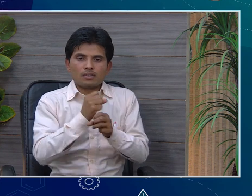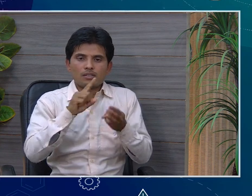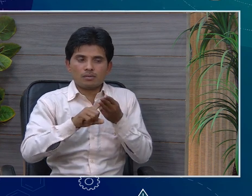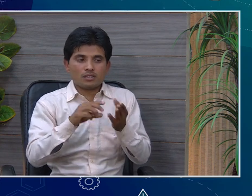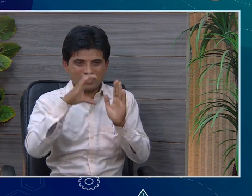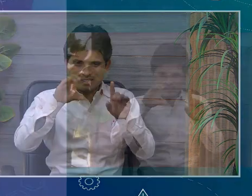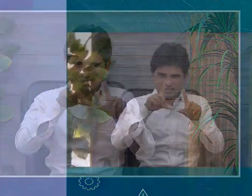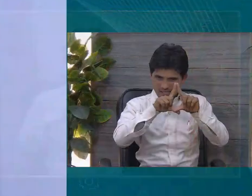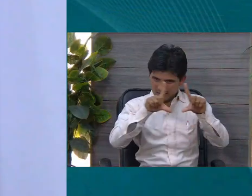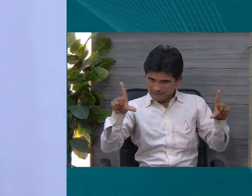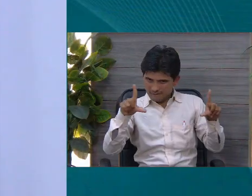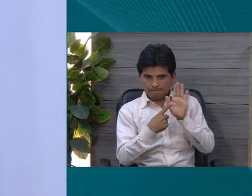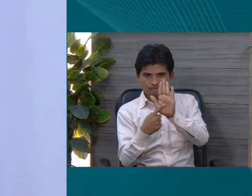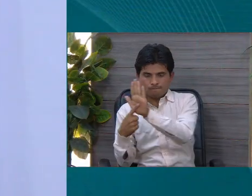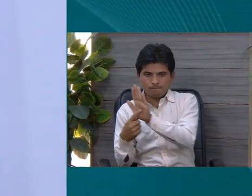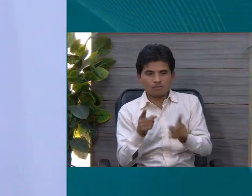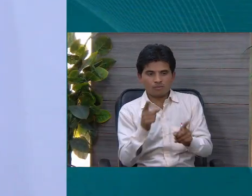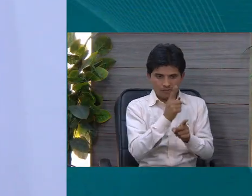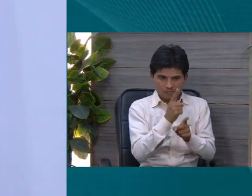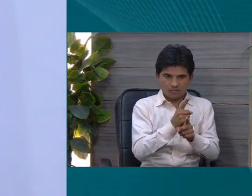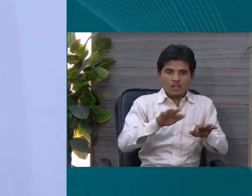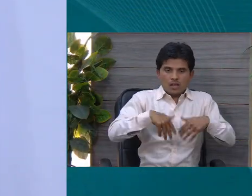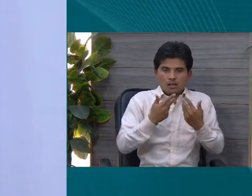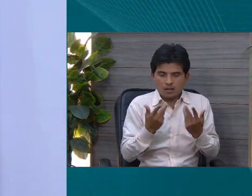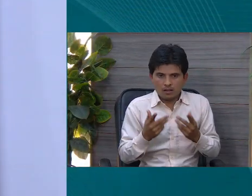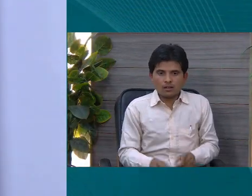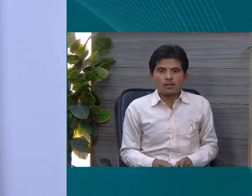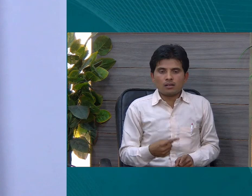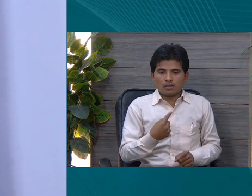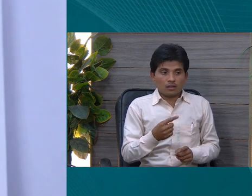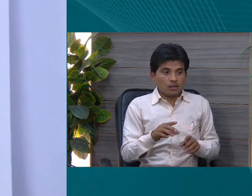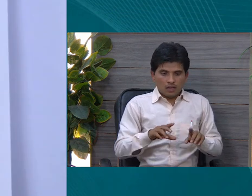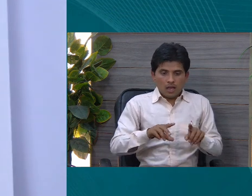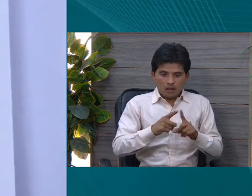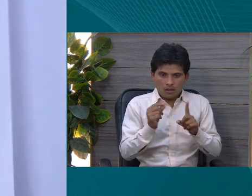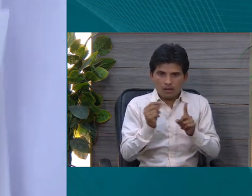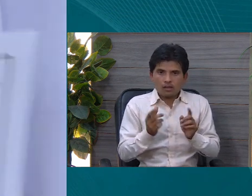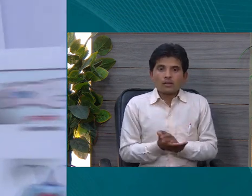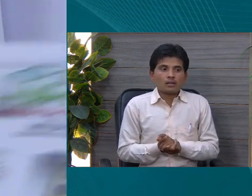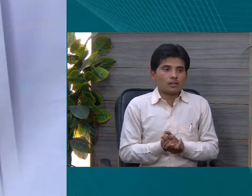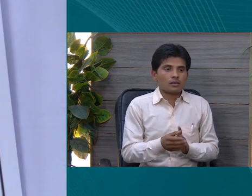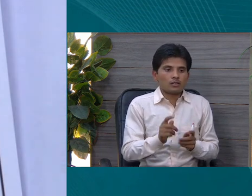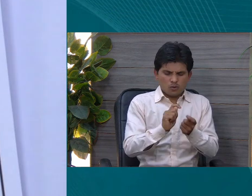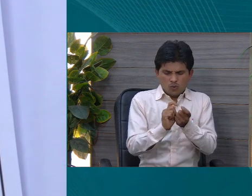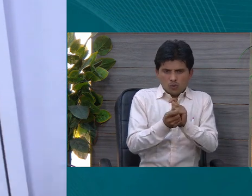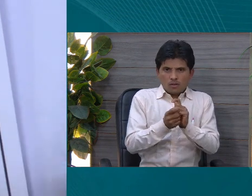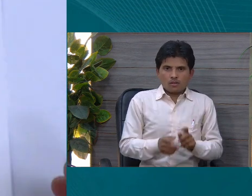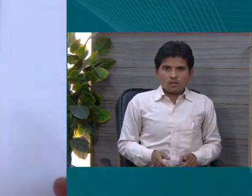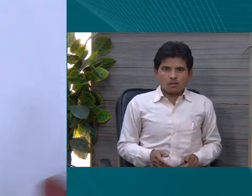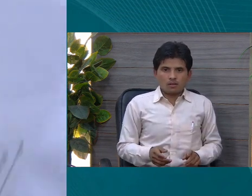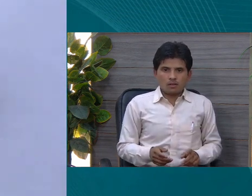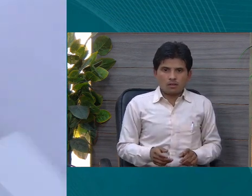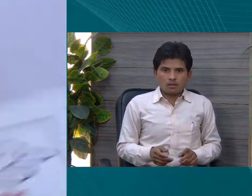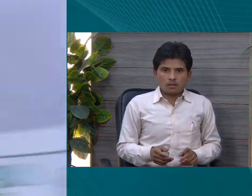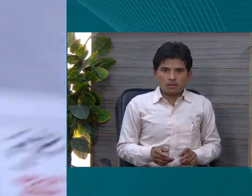उसमें रहते हैं लेकिन उसमें टीचर को क्या करना है या किसी भी एजुकेटर को क्या करना है तो इसमें थोड़ा सा एक नोटिफिकेशन यह करना है